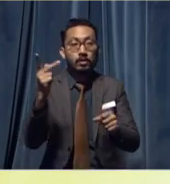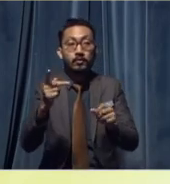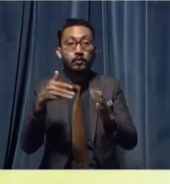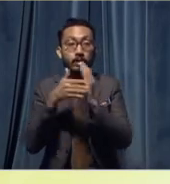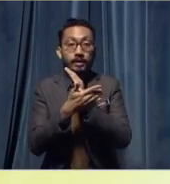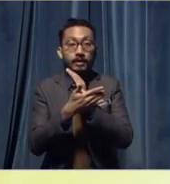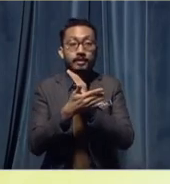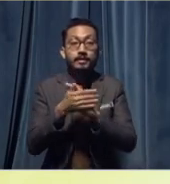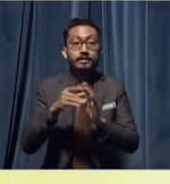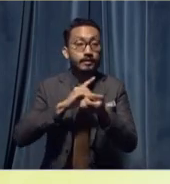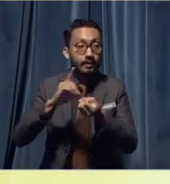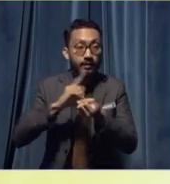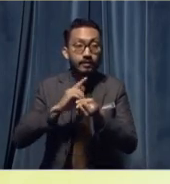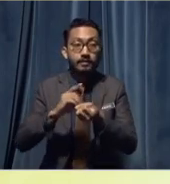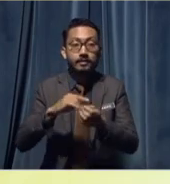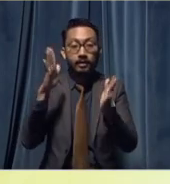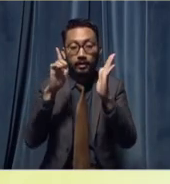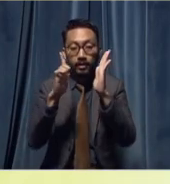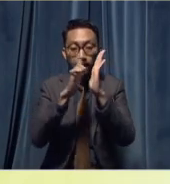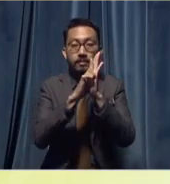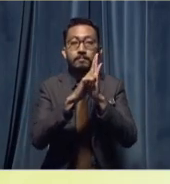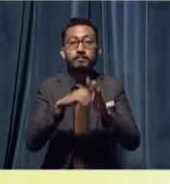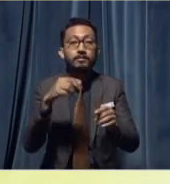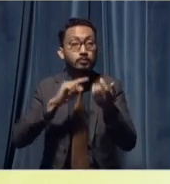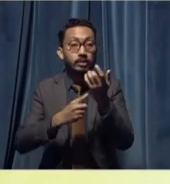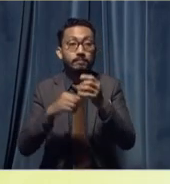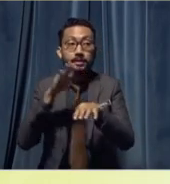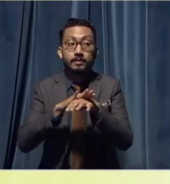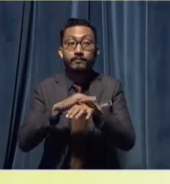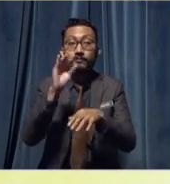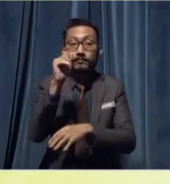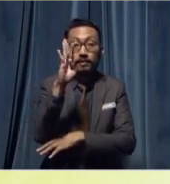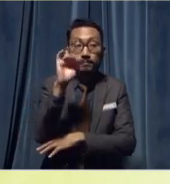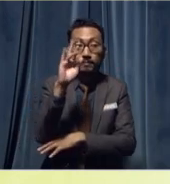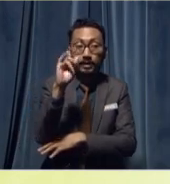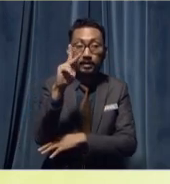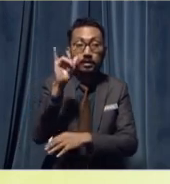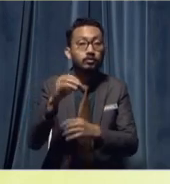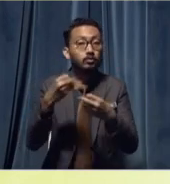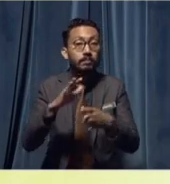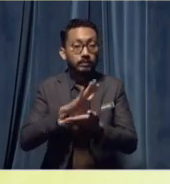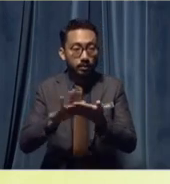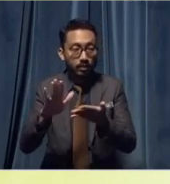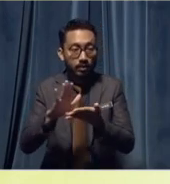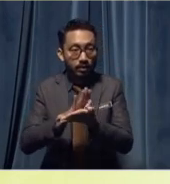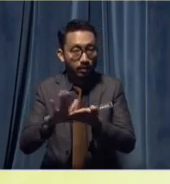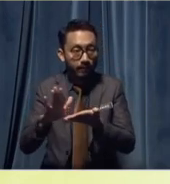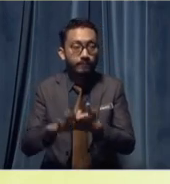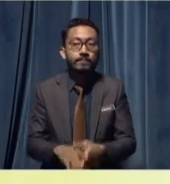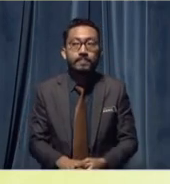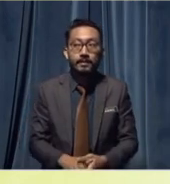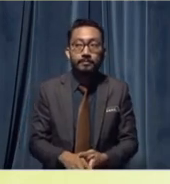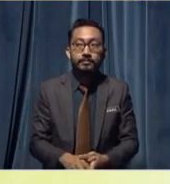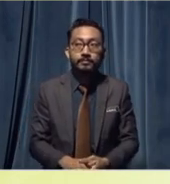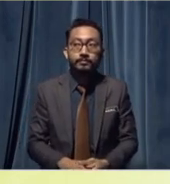pada fabrik yang sudah dibersihkan. Oleh itu, murid-murid, di pasaran